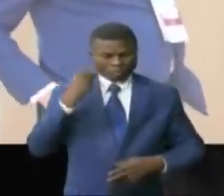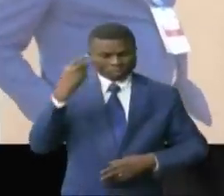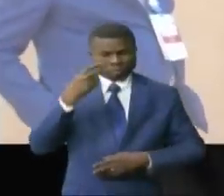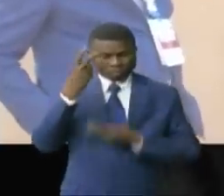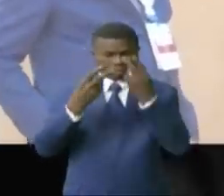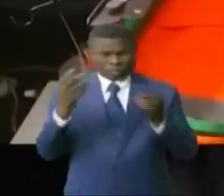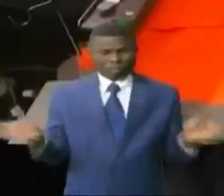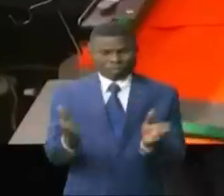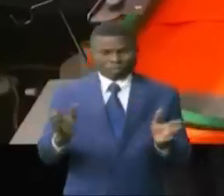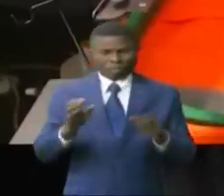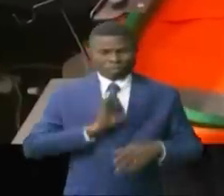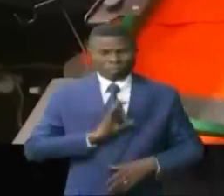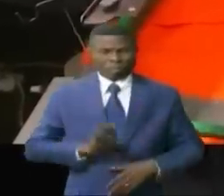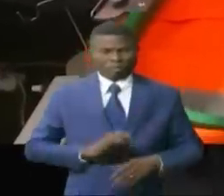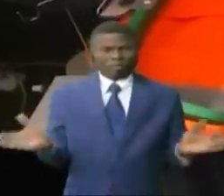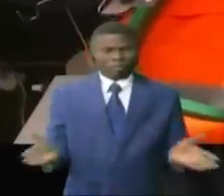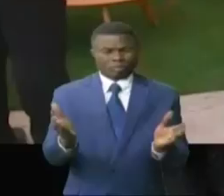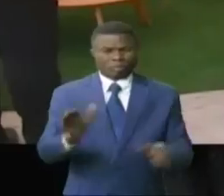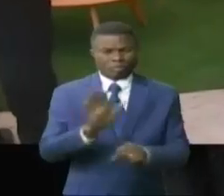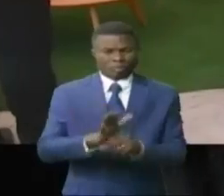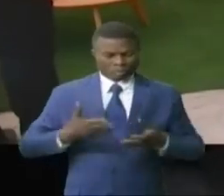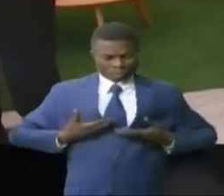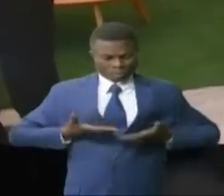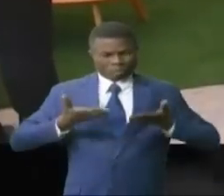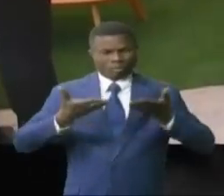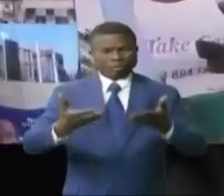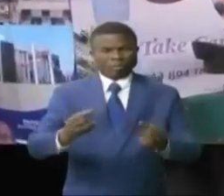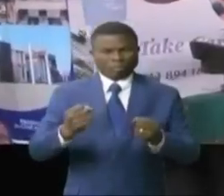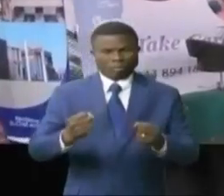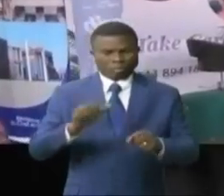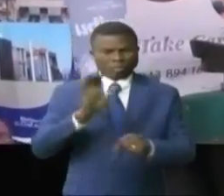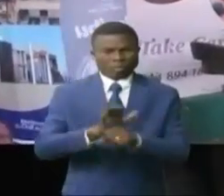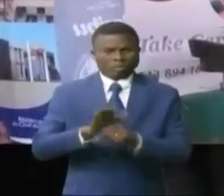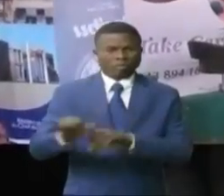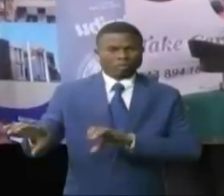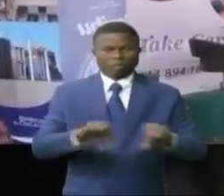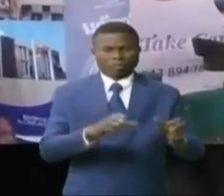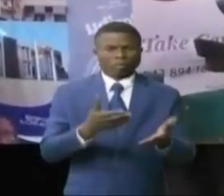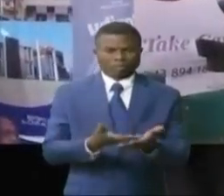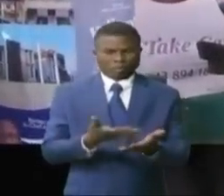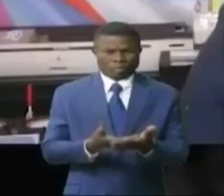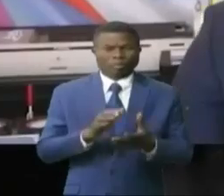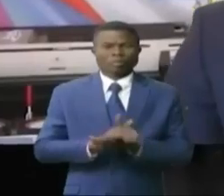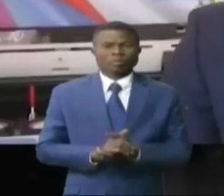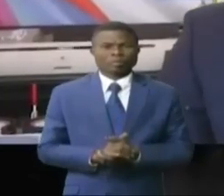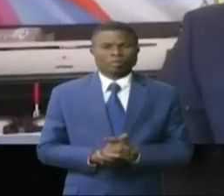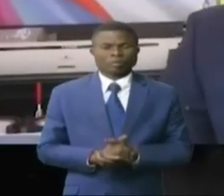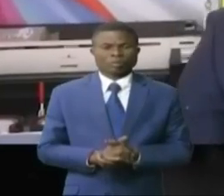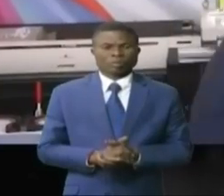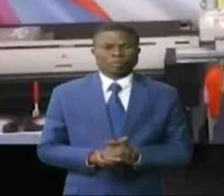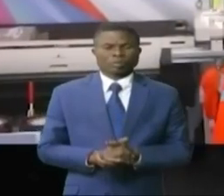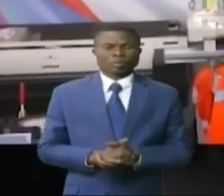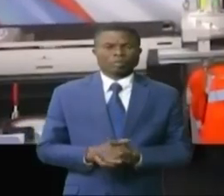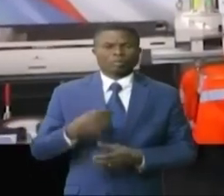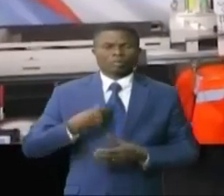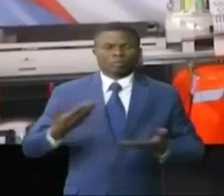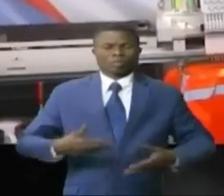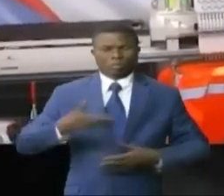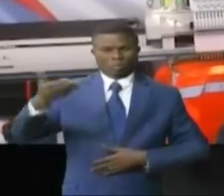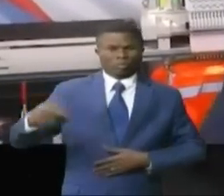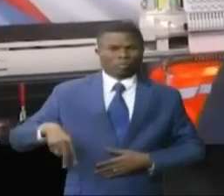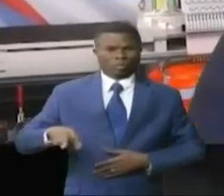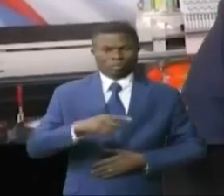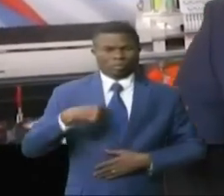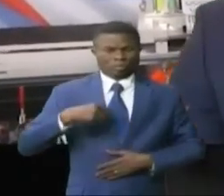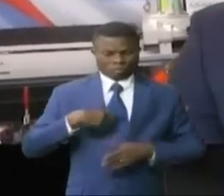réconforte et les encourage à persévérer dans leurs différents métiers. C'est l'imprimerie de Kolwezi. Nous